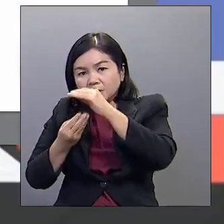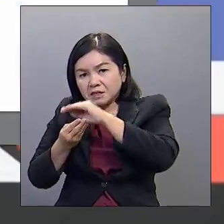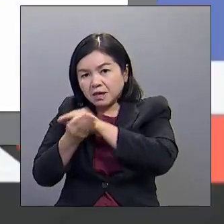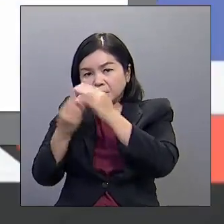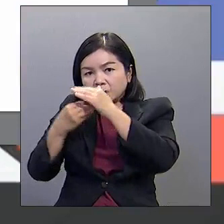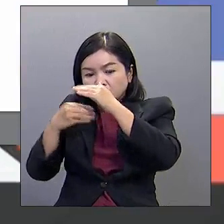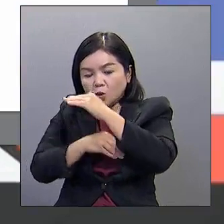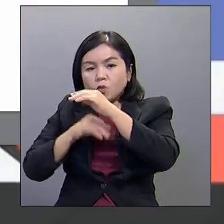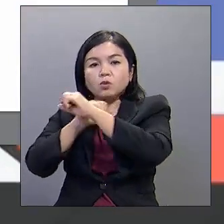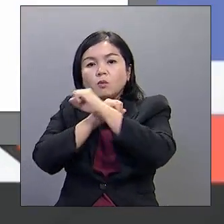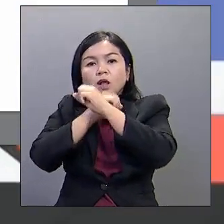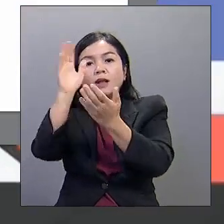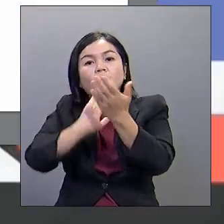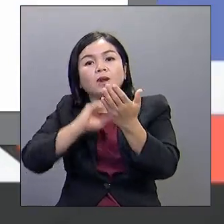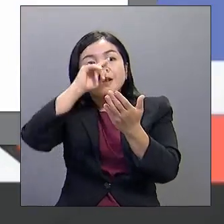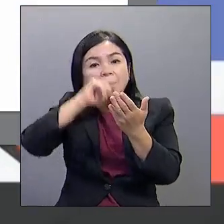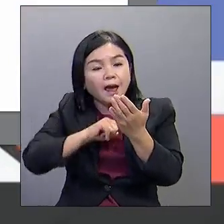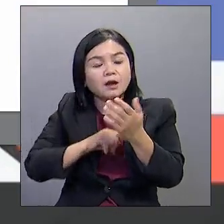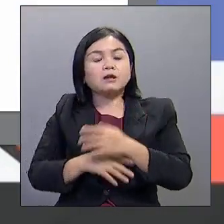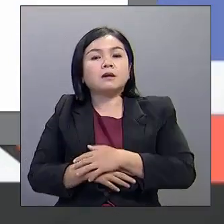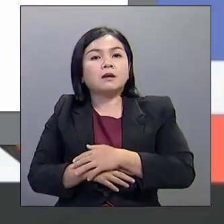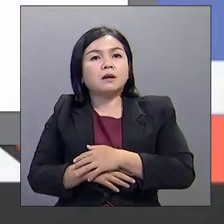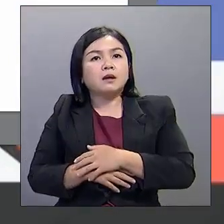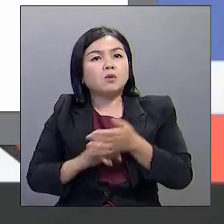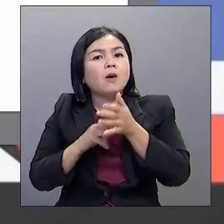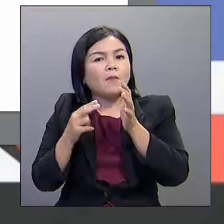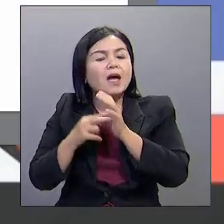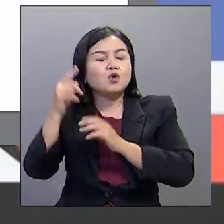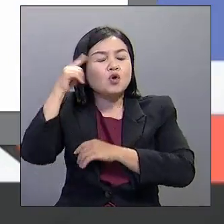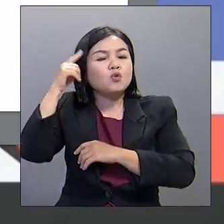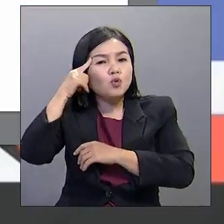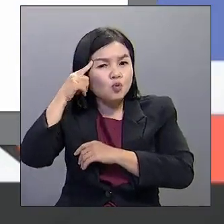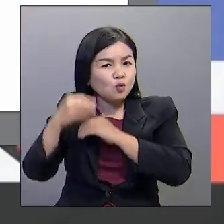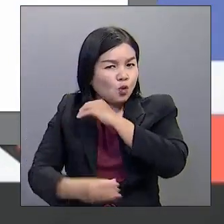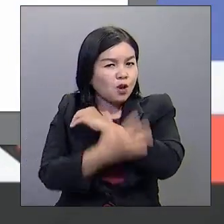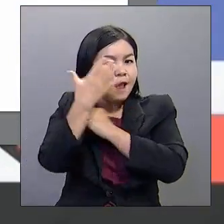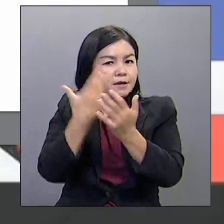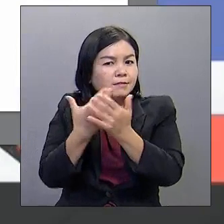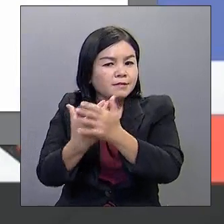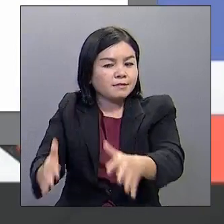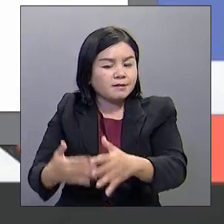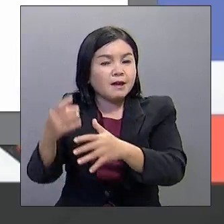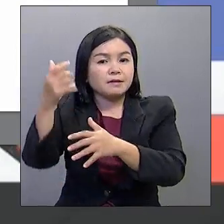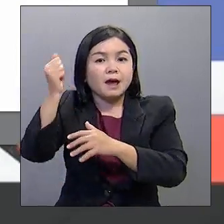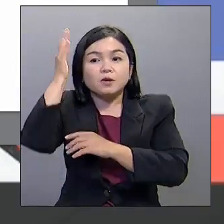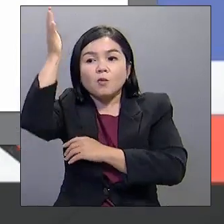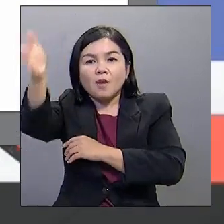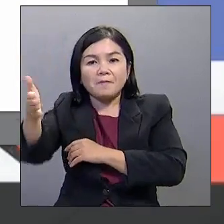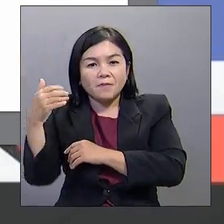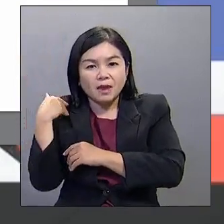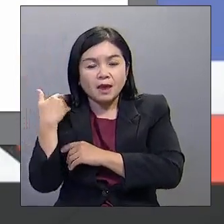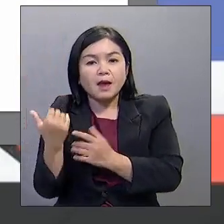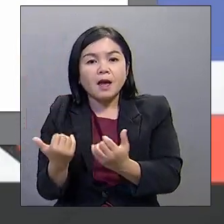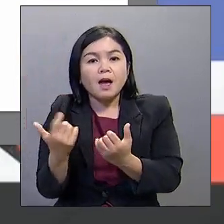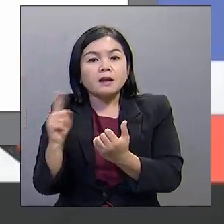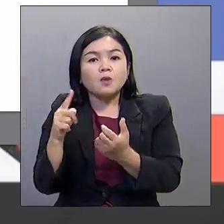มันแปลว่าเขารู้ดีว่าเขามีโอกาสที่จะทำเงินได้มากกว่านั้นต่อไปในอนาคตครับไ